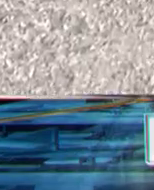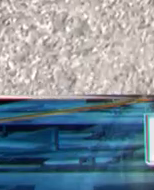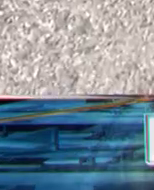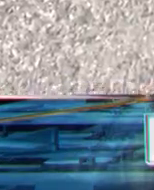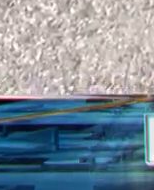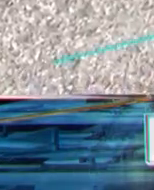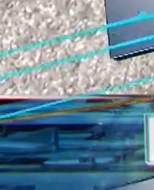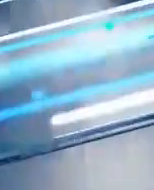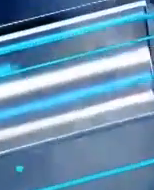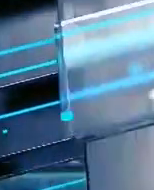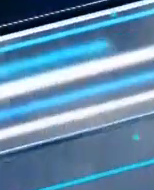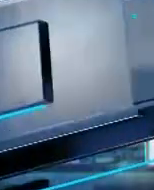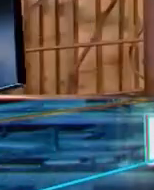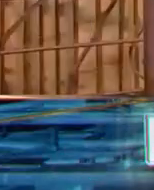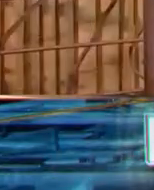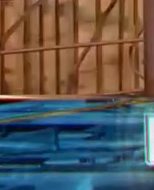машықтандырады.